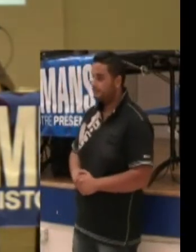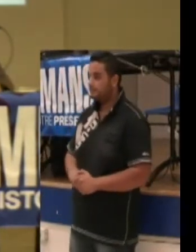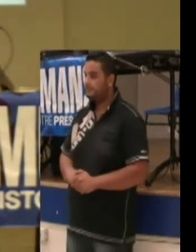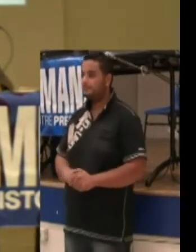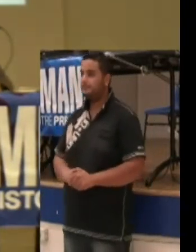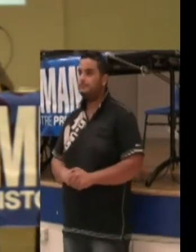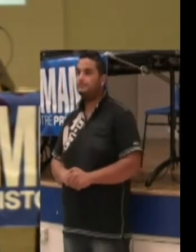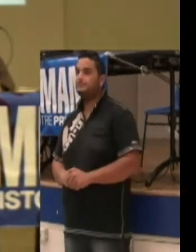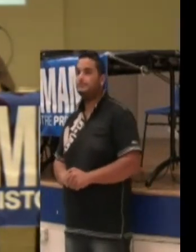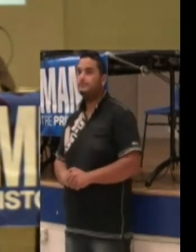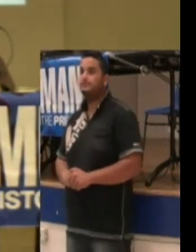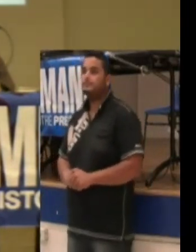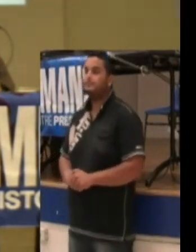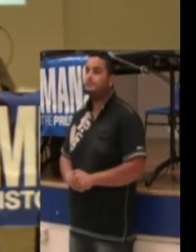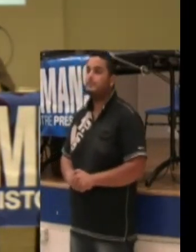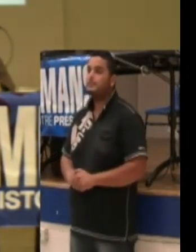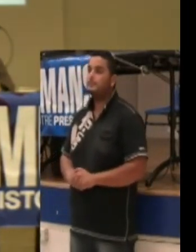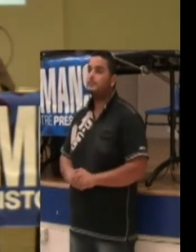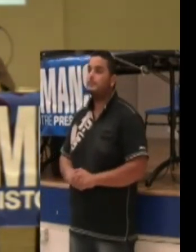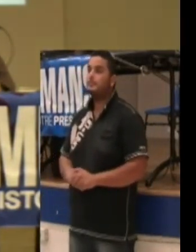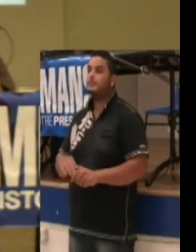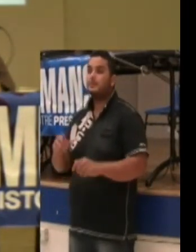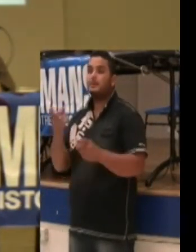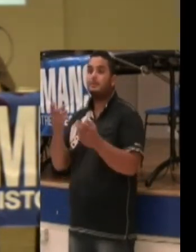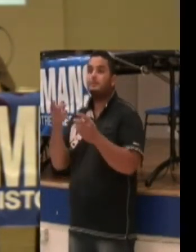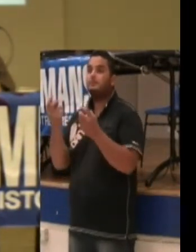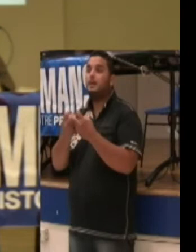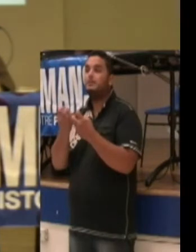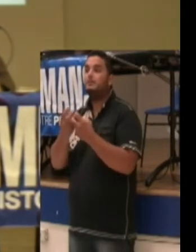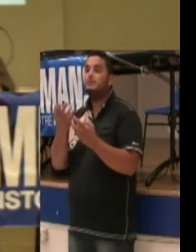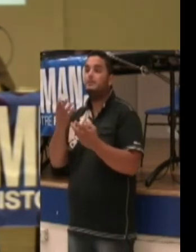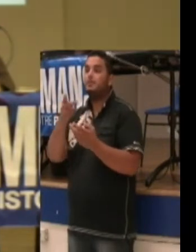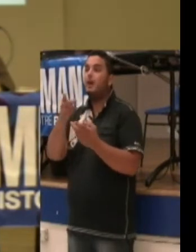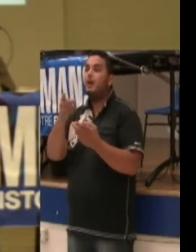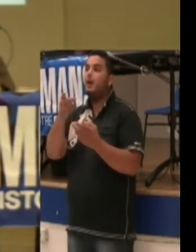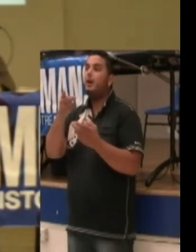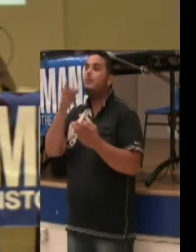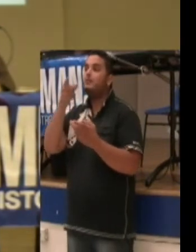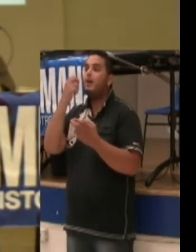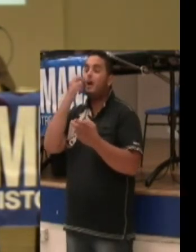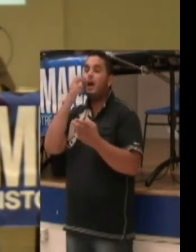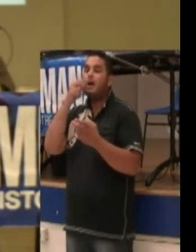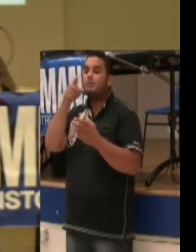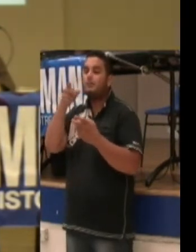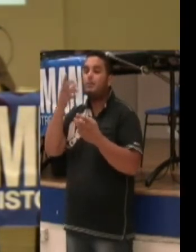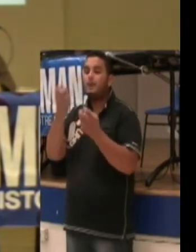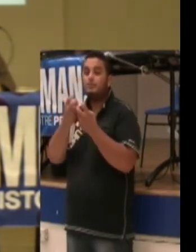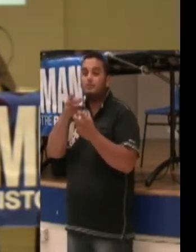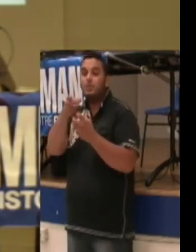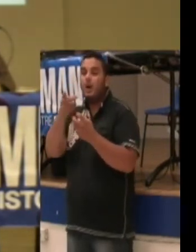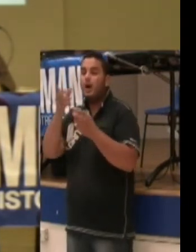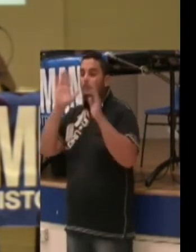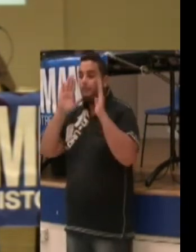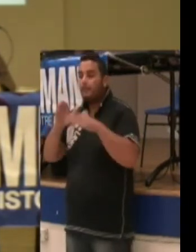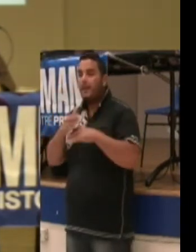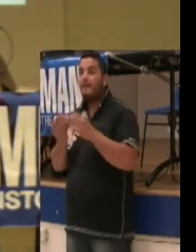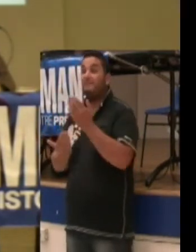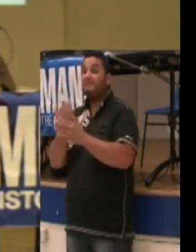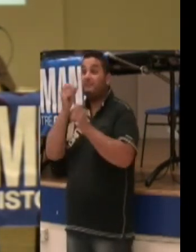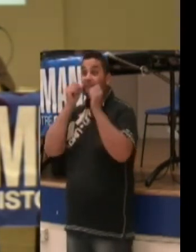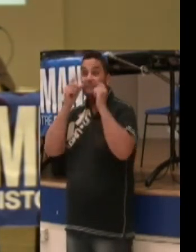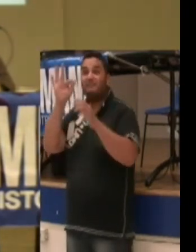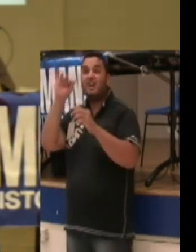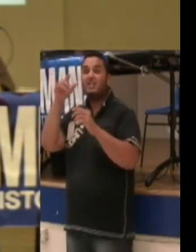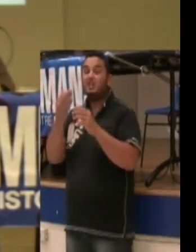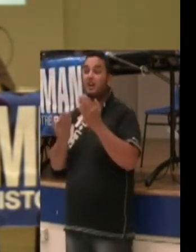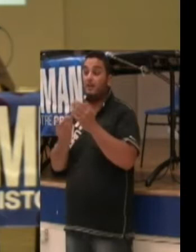as-salat, tu vas dormir. Tu ne restes pas avec les experts. Tu vas dormir. Et quand tu dors, tu te lèves pour salat as-subh. Mais